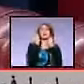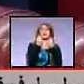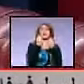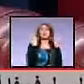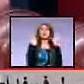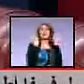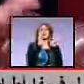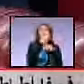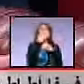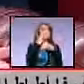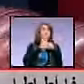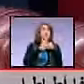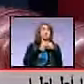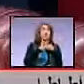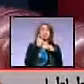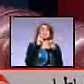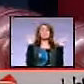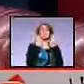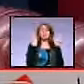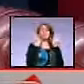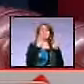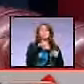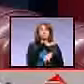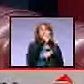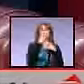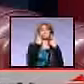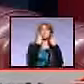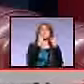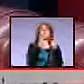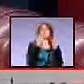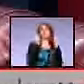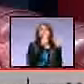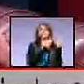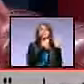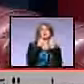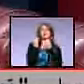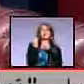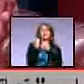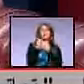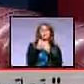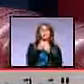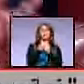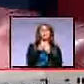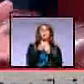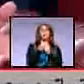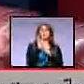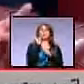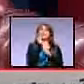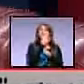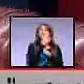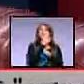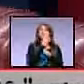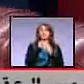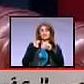بالظبط. ورمضان كمان. ورمضان. فعقبال ما الفيلم خلص ونزل واتعرض ماشي الناس كلها بتروح السينمات,